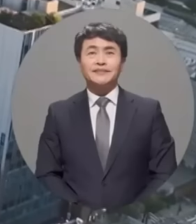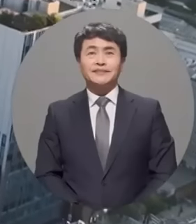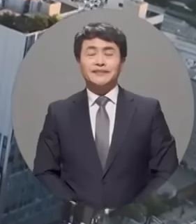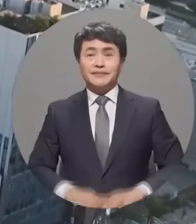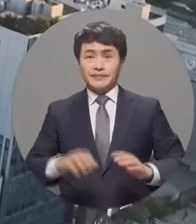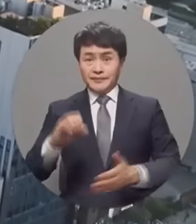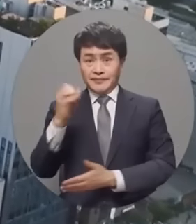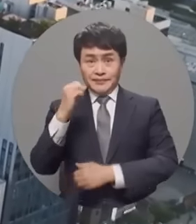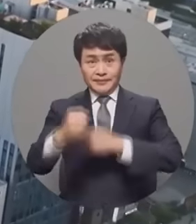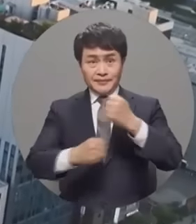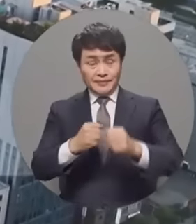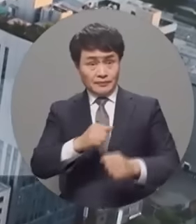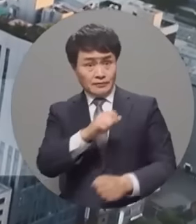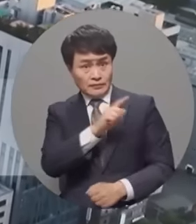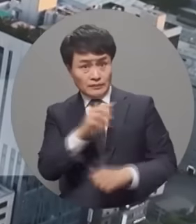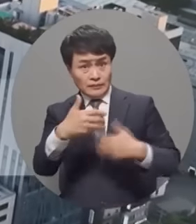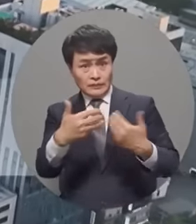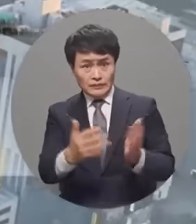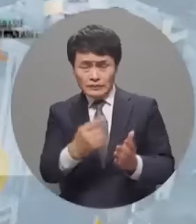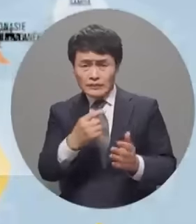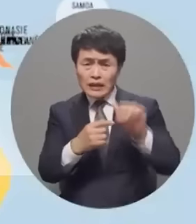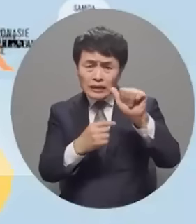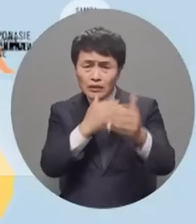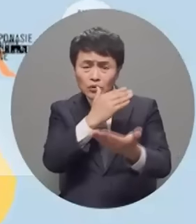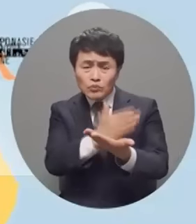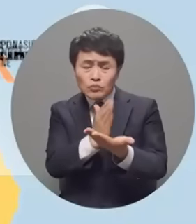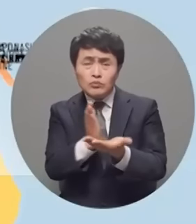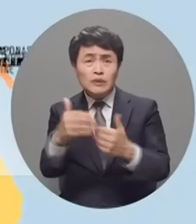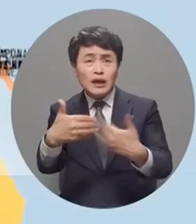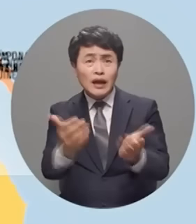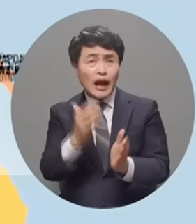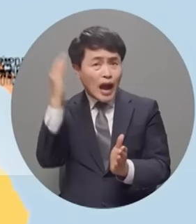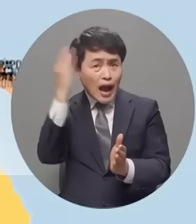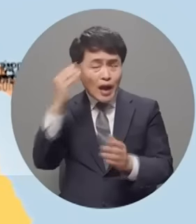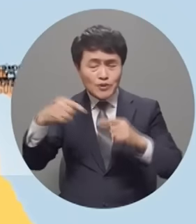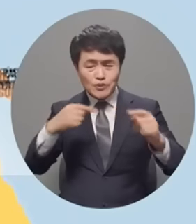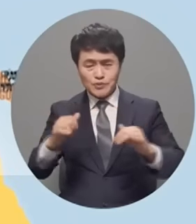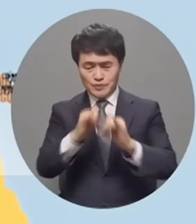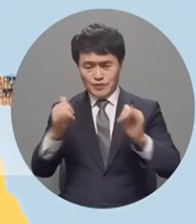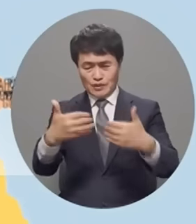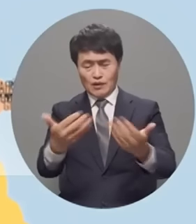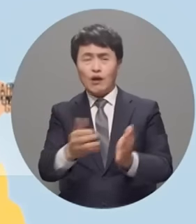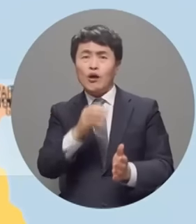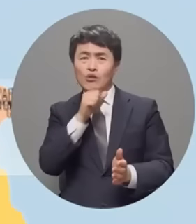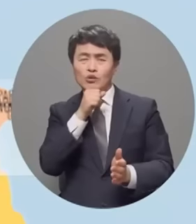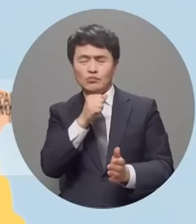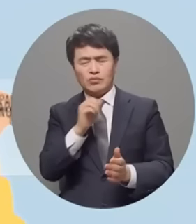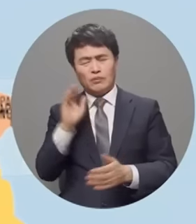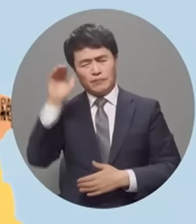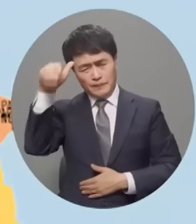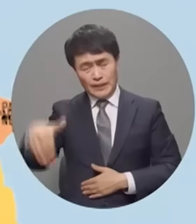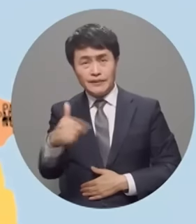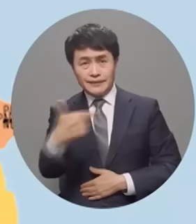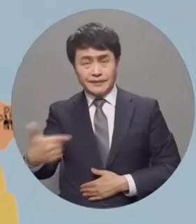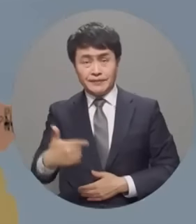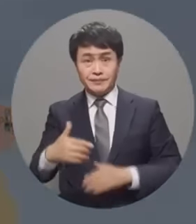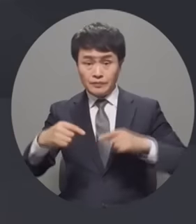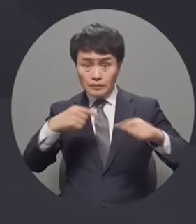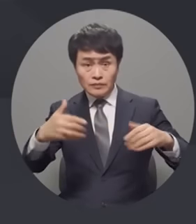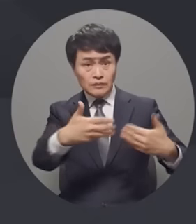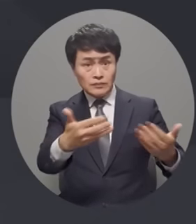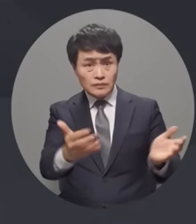언론 자유 순위의 근거가 되는 5개 부문 중 한국은 정치와 사회 지수의 하락폭이 컸습니다. 정치